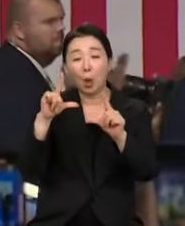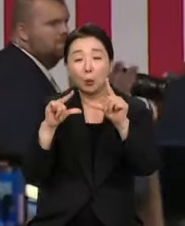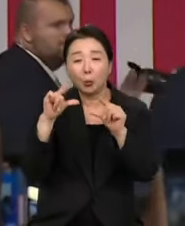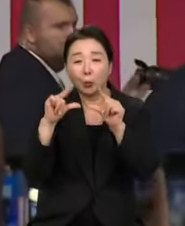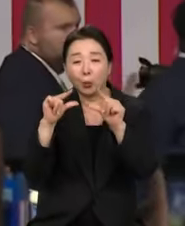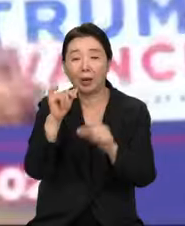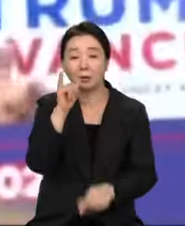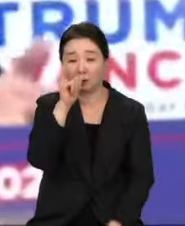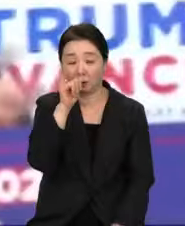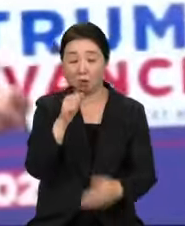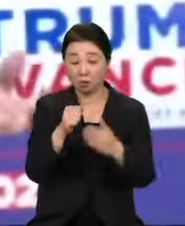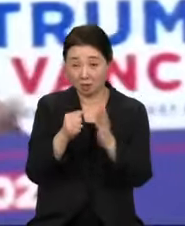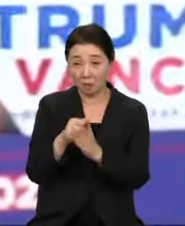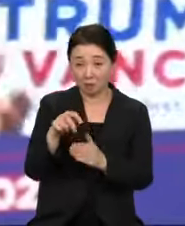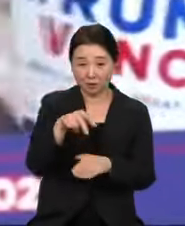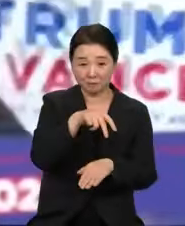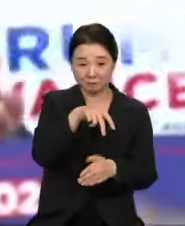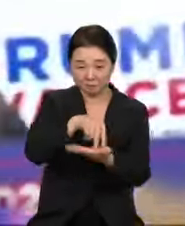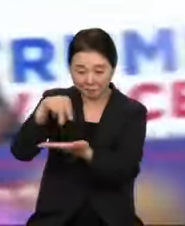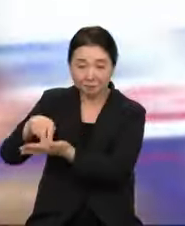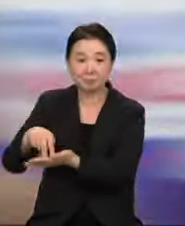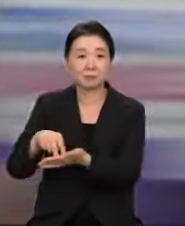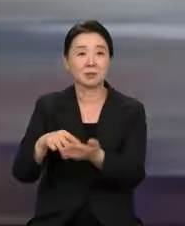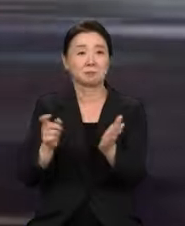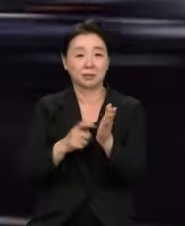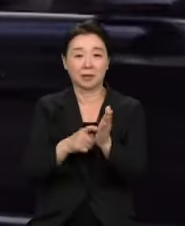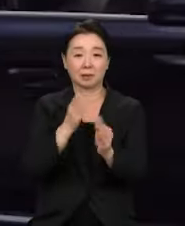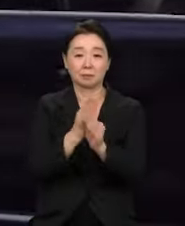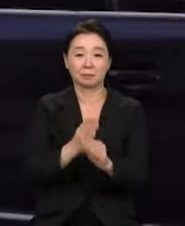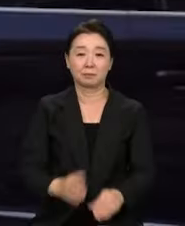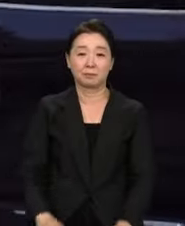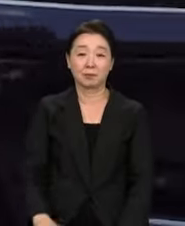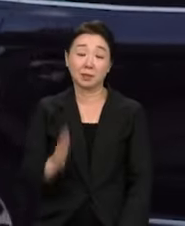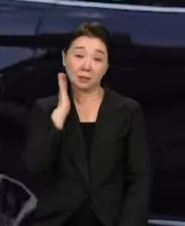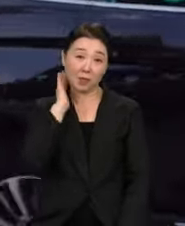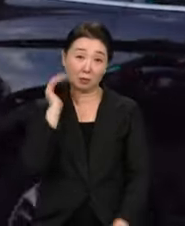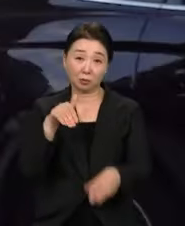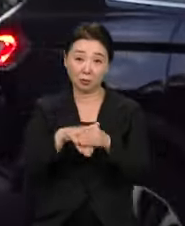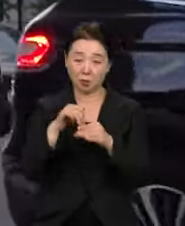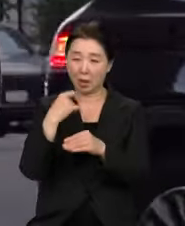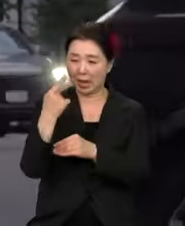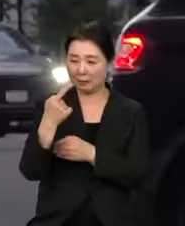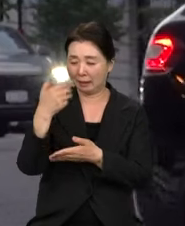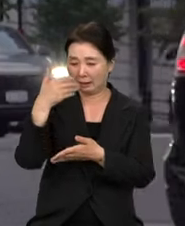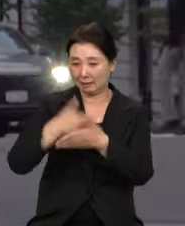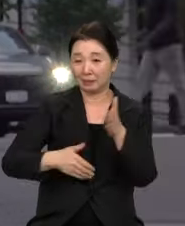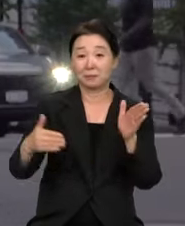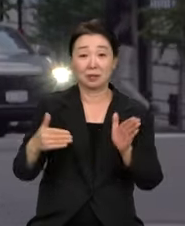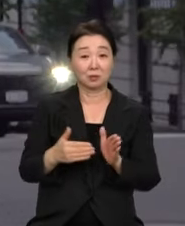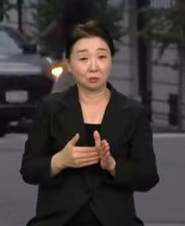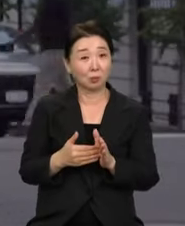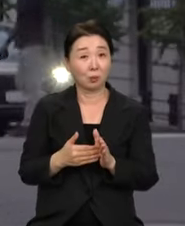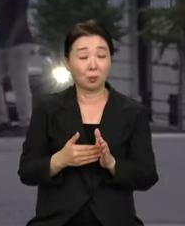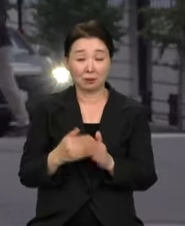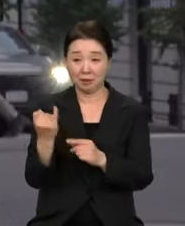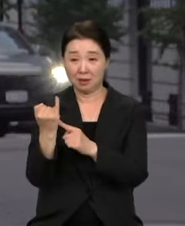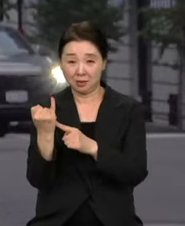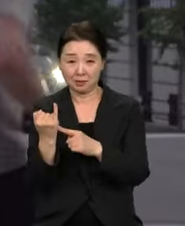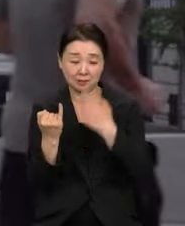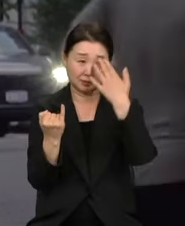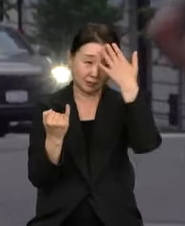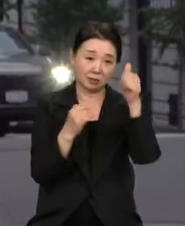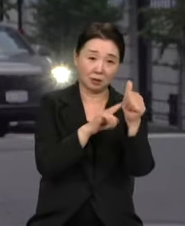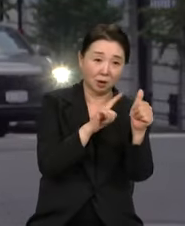해지면서 캠프엔 비상이 걸렸습니다 대선이 한달도 채 남지 않은 상황에서 해리스 트럼프